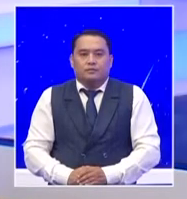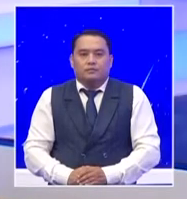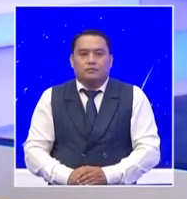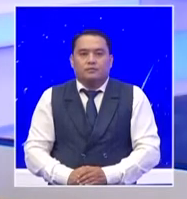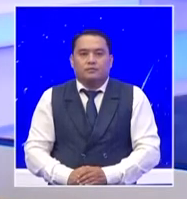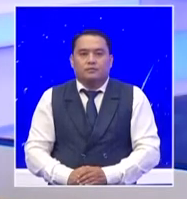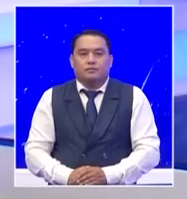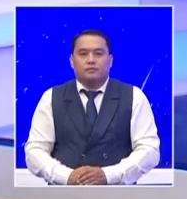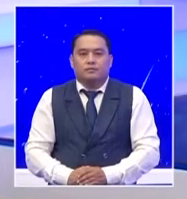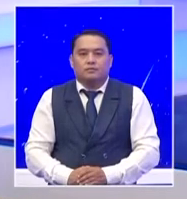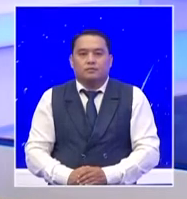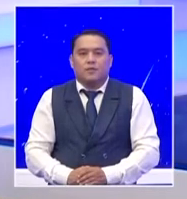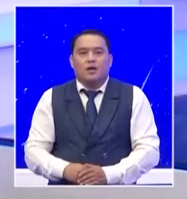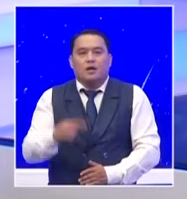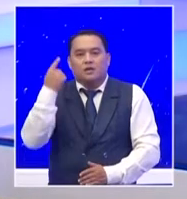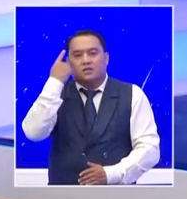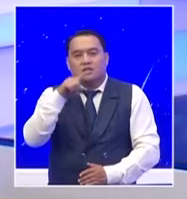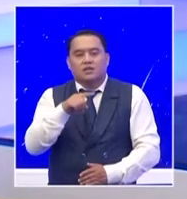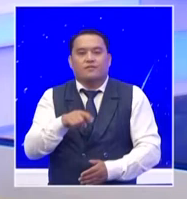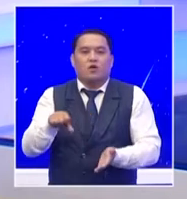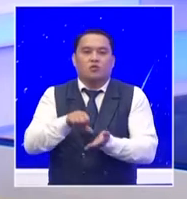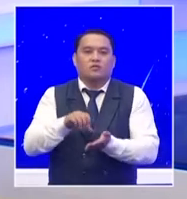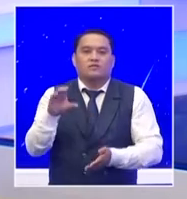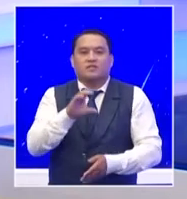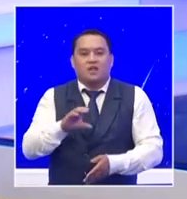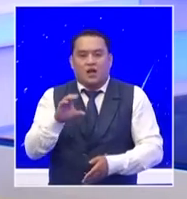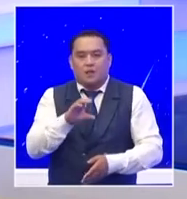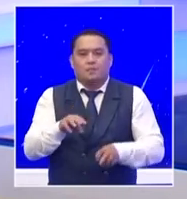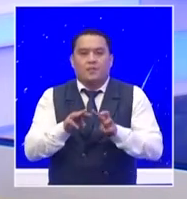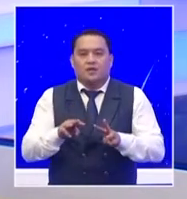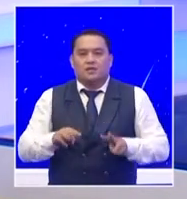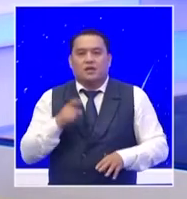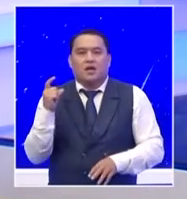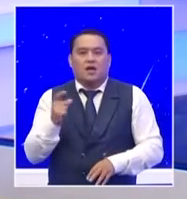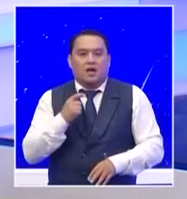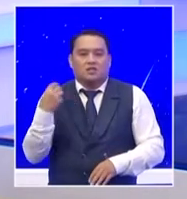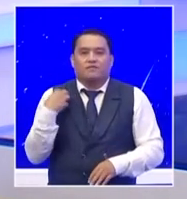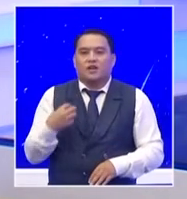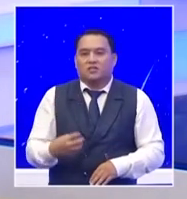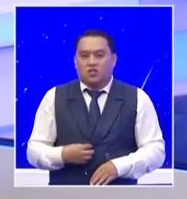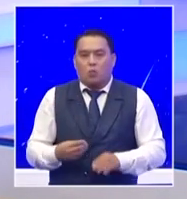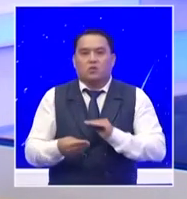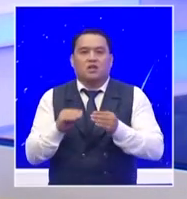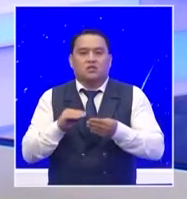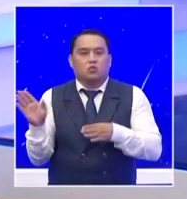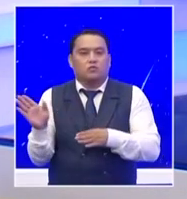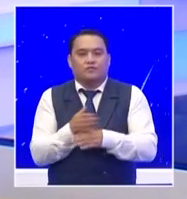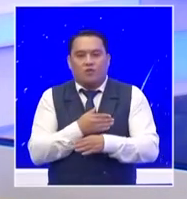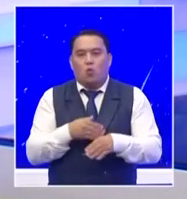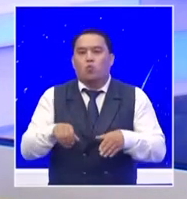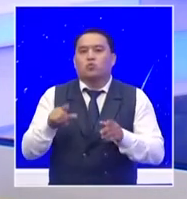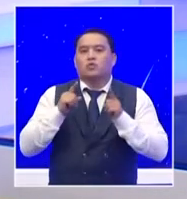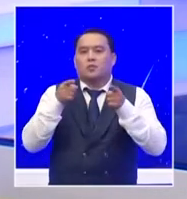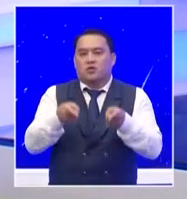Пляж без пластика. С такой инициативой выступила в среду Биарице, министр экологических преобразований Франции. По ее словам, к инициативе